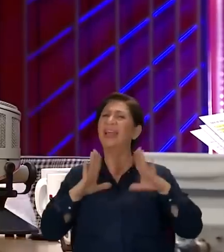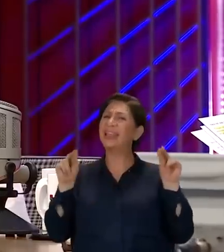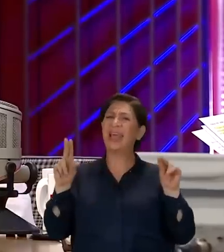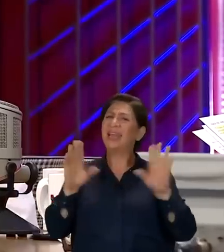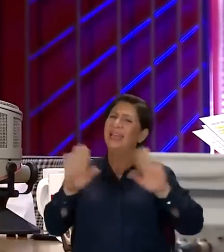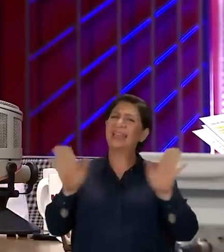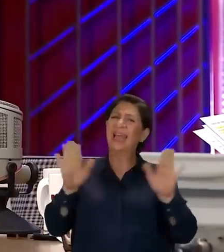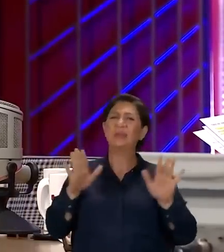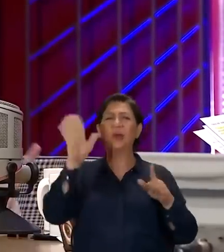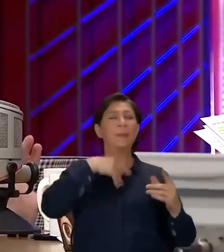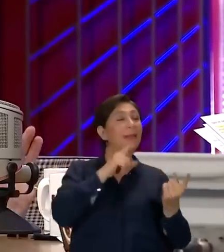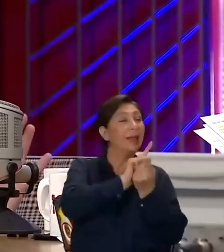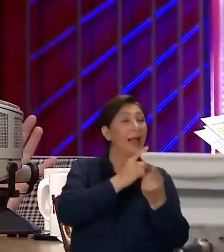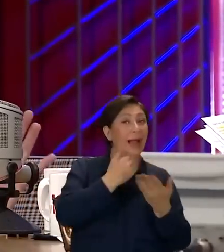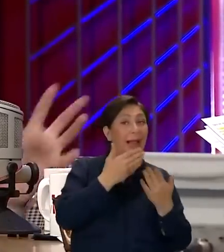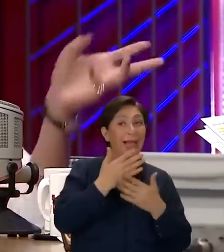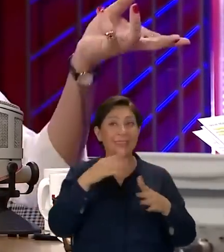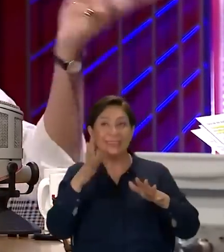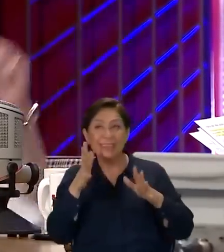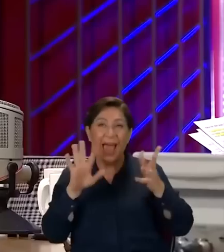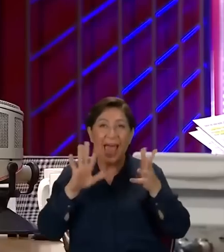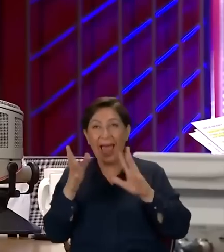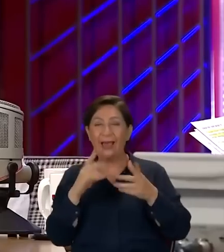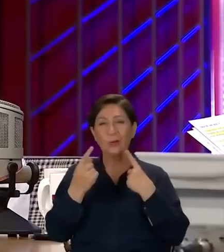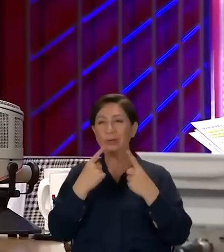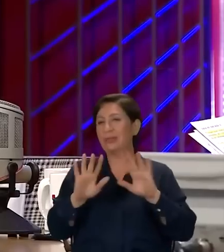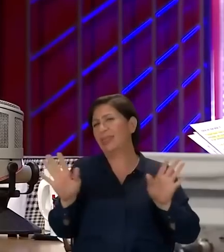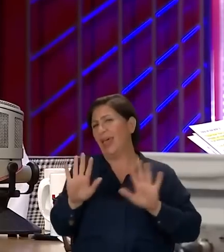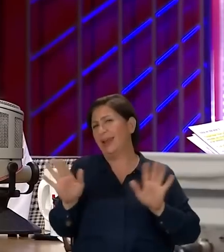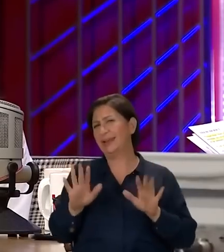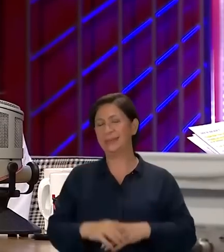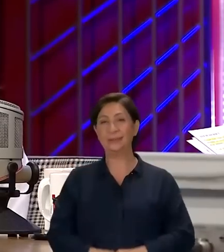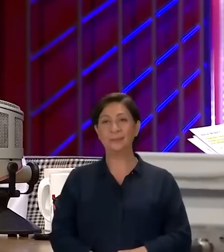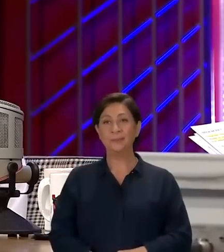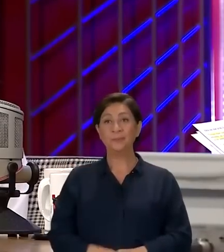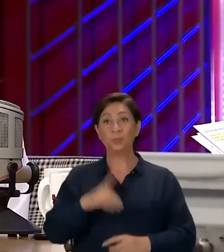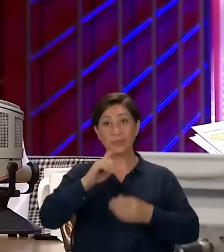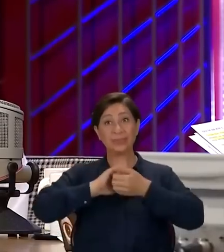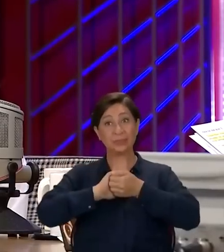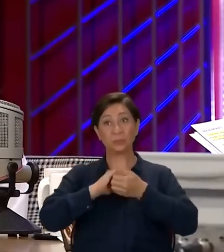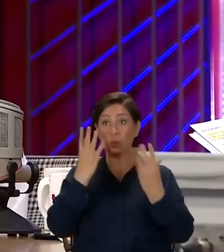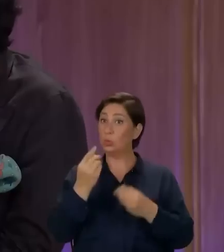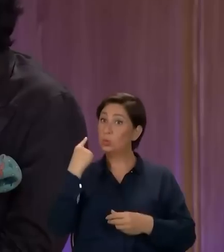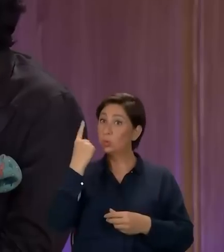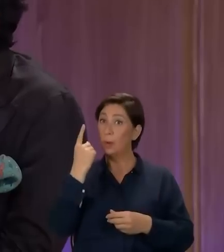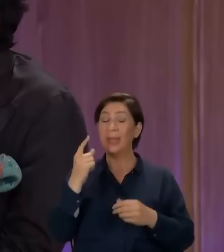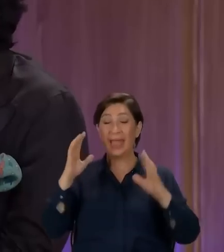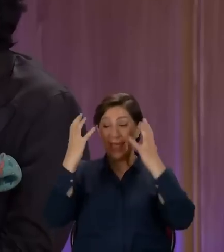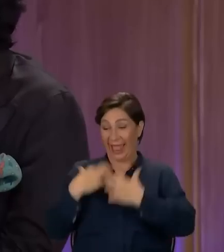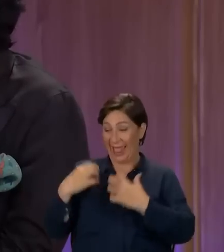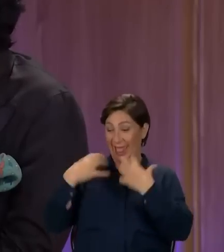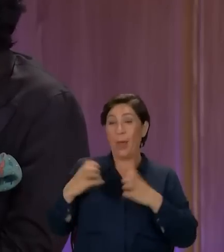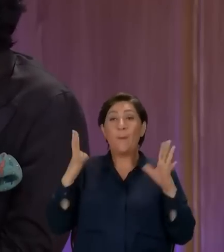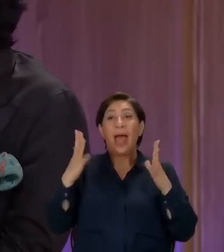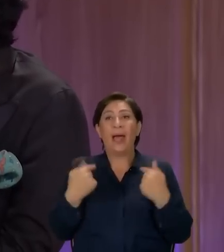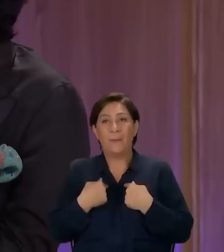yok. İşte böyle konuşuyorum sonra. Ya zekam çok sıkıntı gördüğüm için. Peki. Bunu da samimi söylediğini düşünüyorum. İlgi manyağıyım